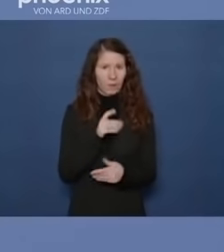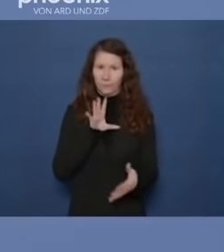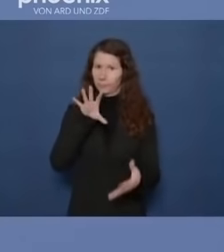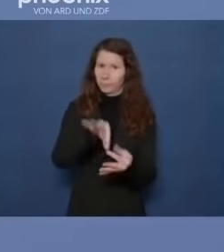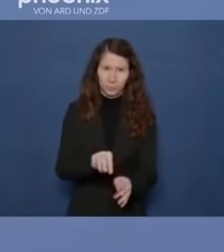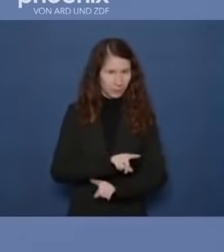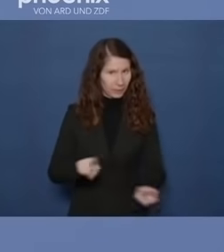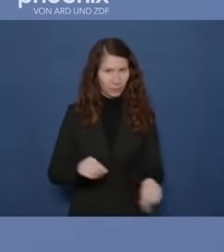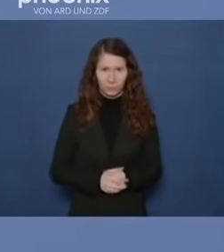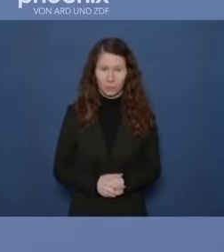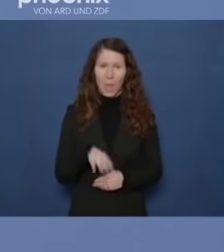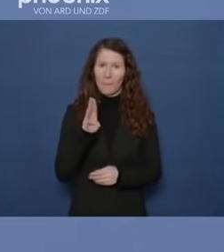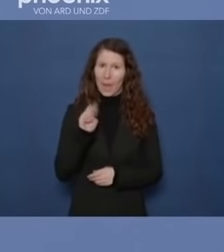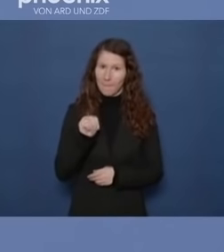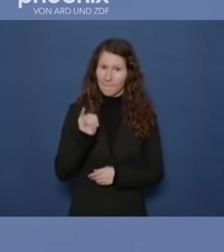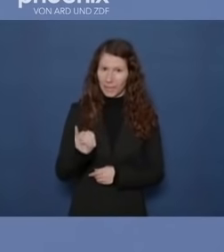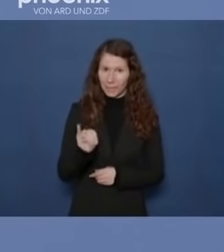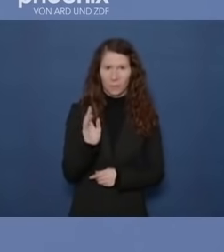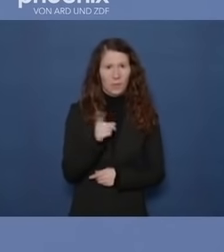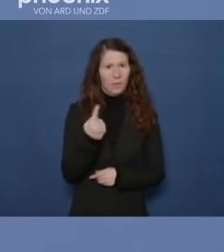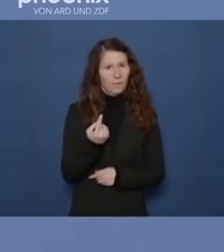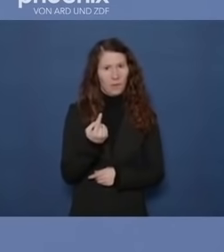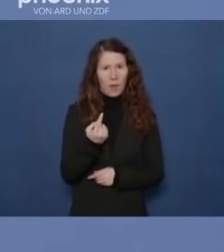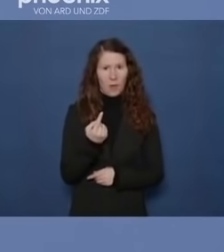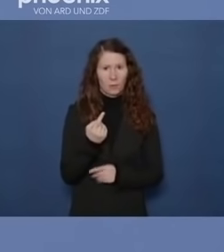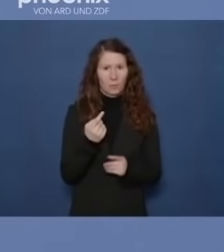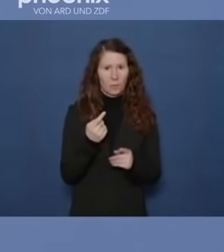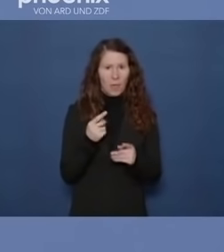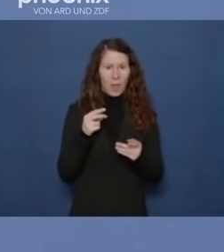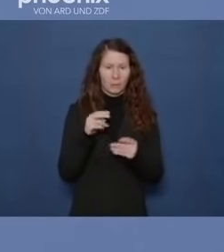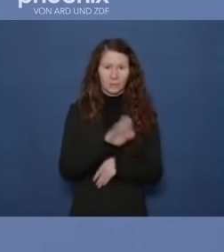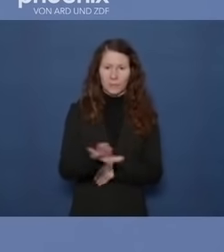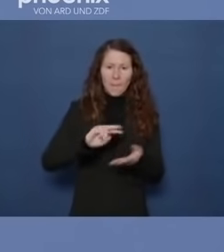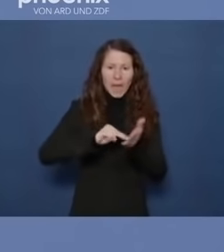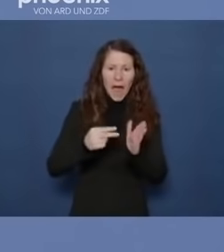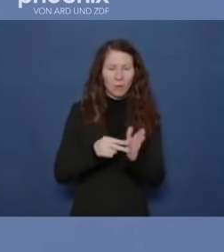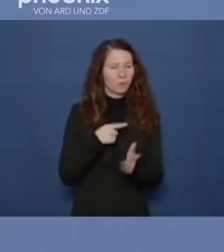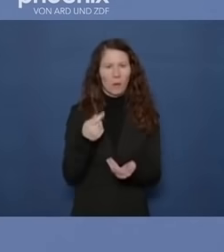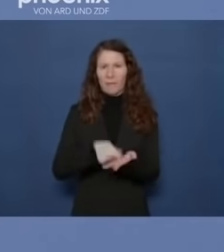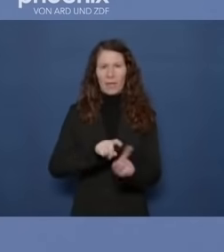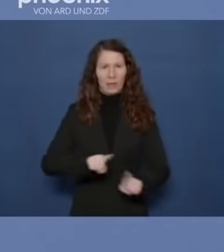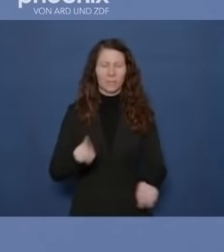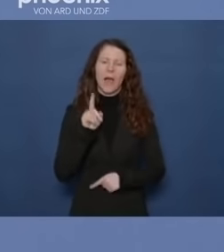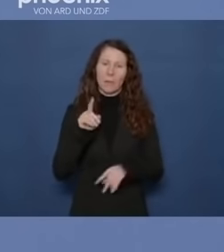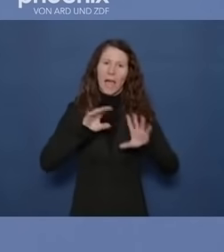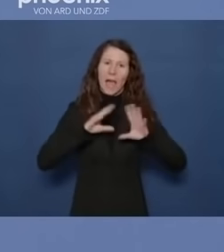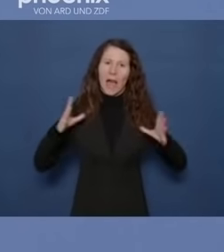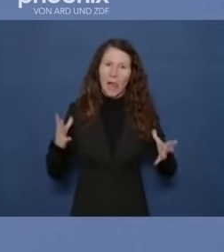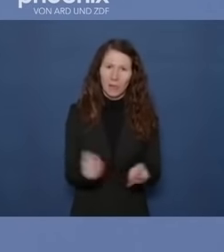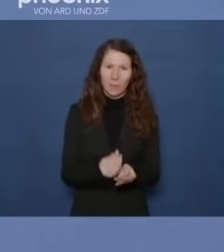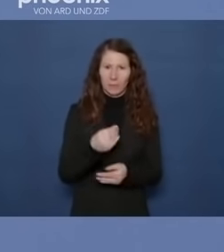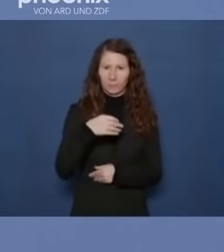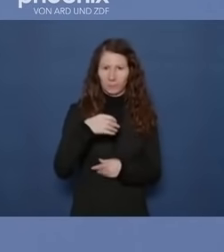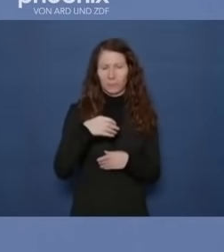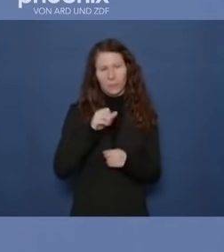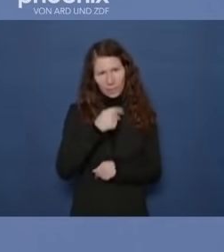das BMI bewertet grundsätzlich die Planung nicht, aber ganz generell und losgelöst vom Einzelfall ist, wie